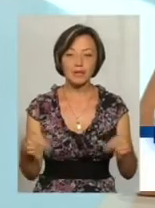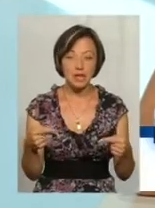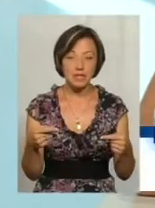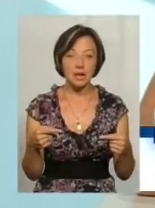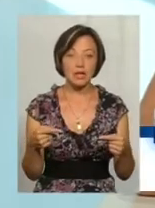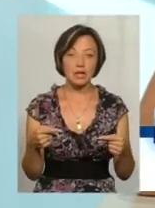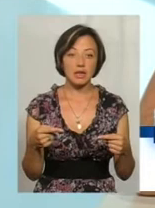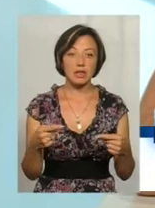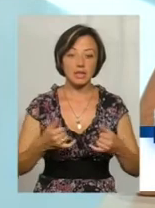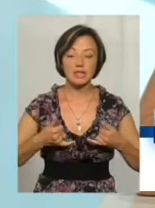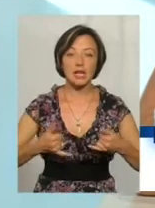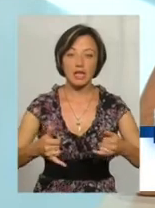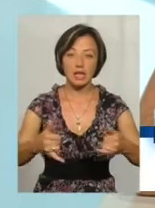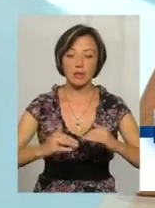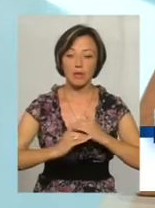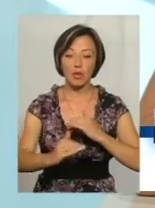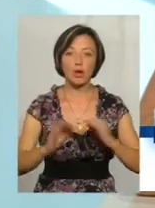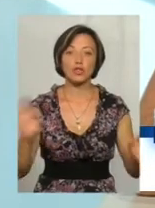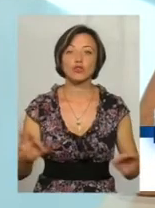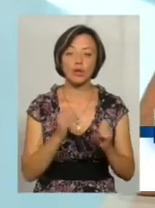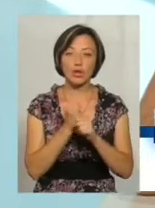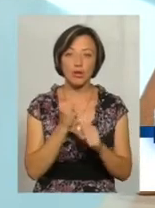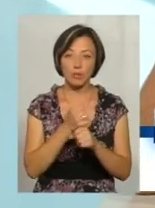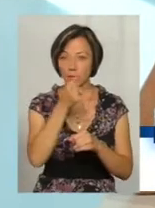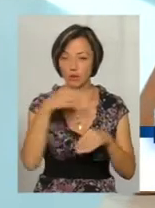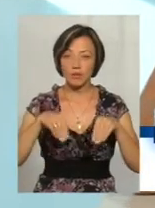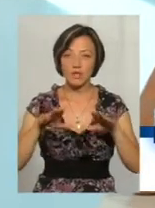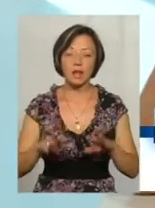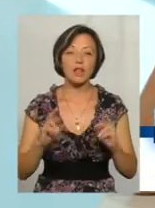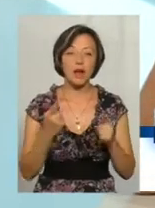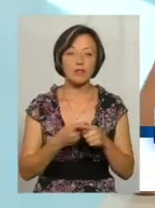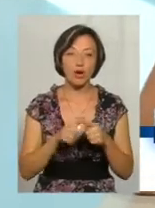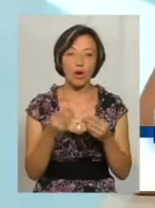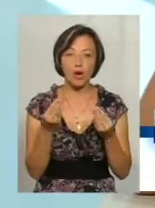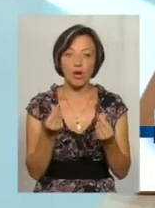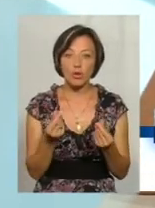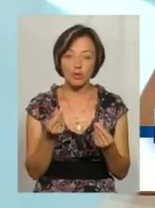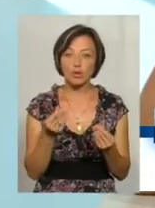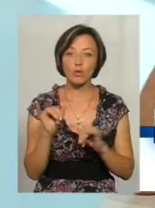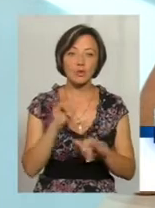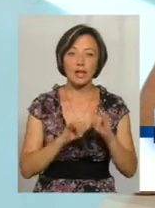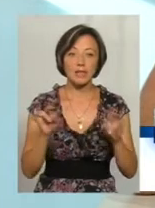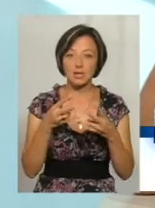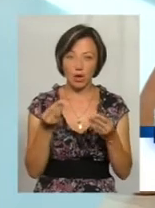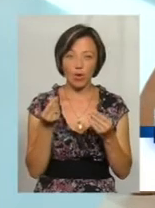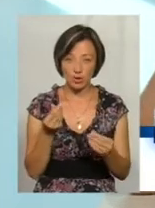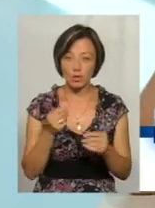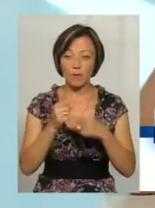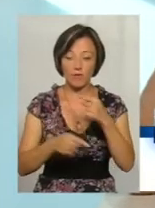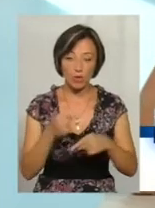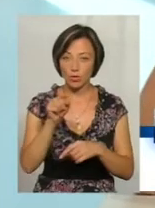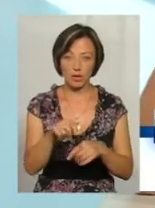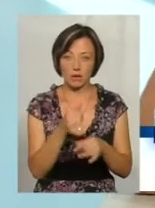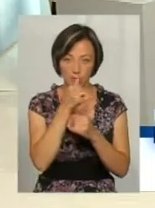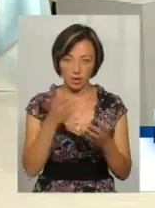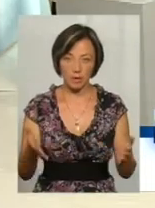реабілітація, залити бетоном підлоги, більше нічого не робиться, бо ніяк не можуть вирішити, яким то чином туди гроші провести. Куди не треба, вони гроші проведуть, а от туди не